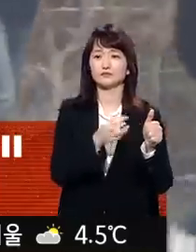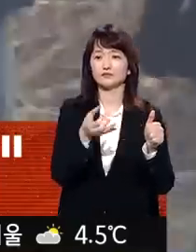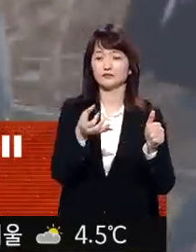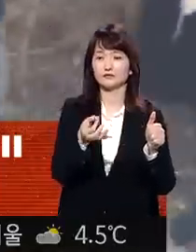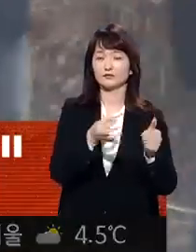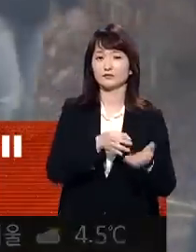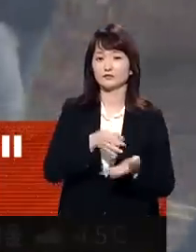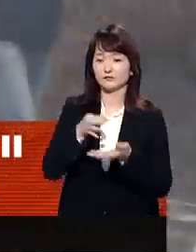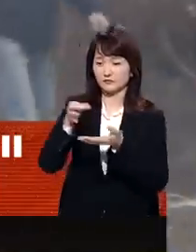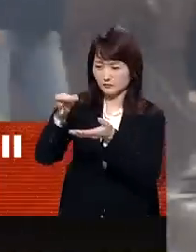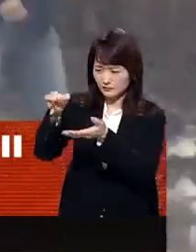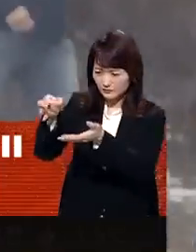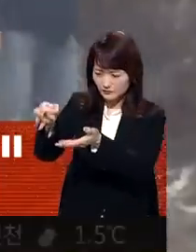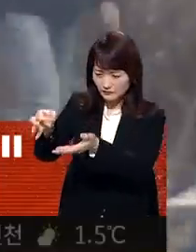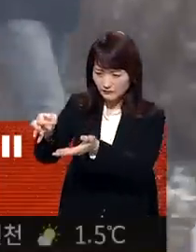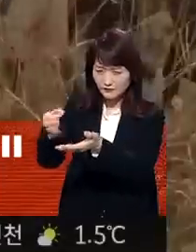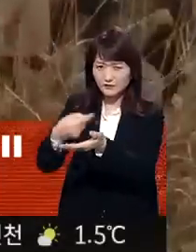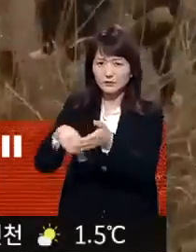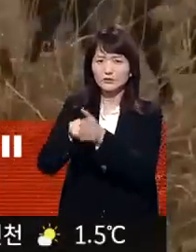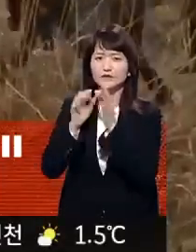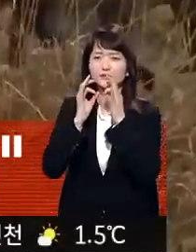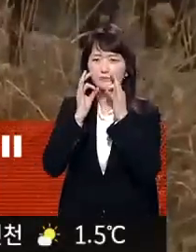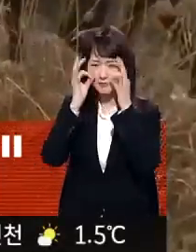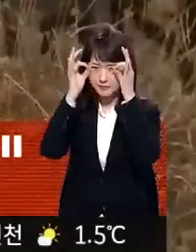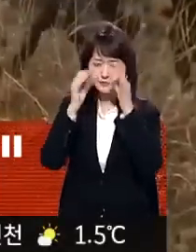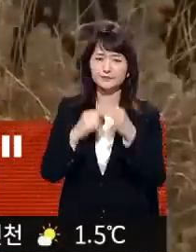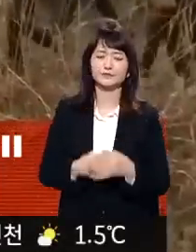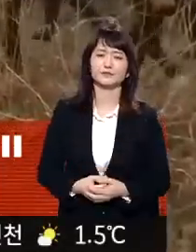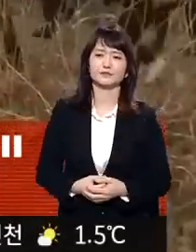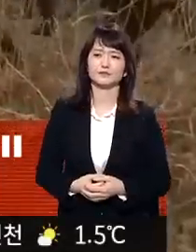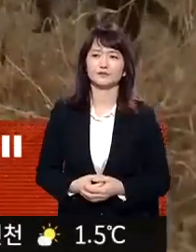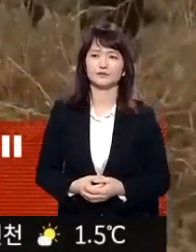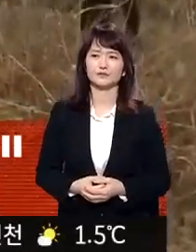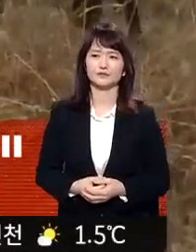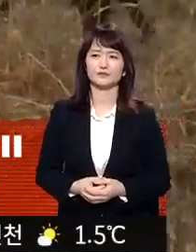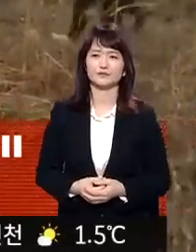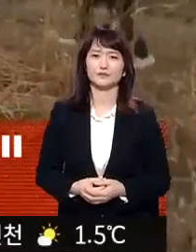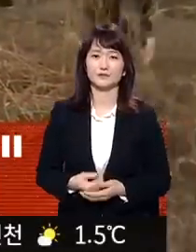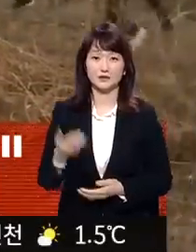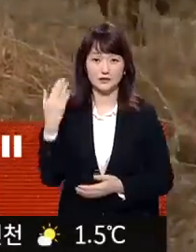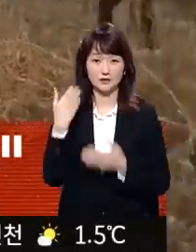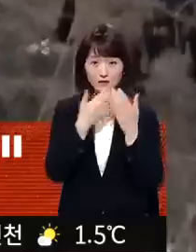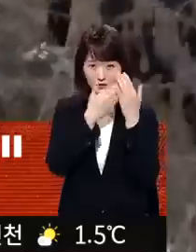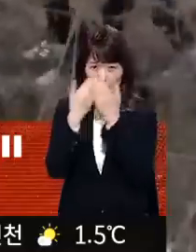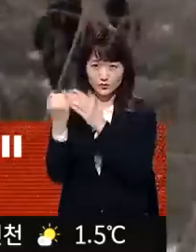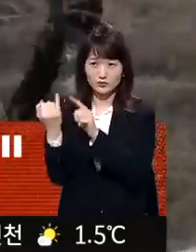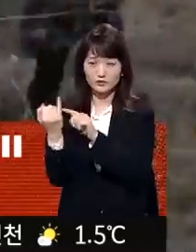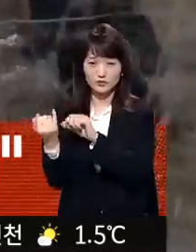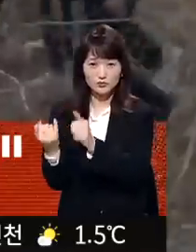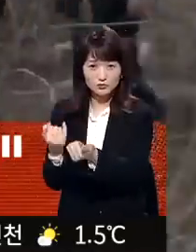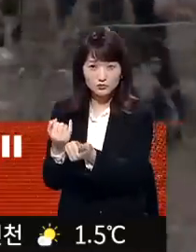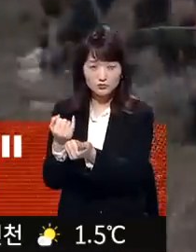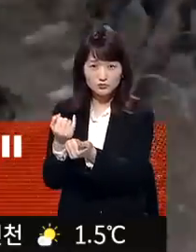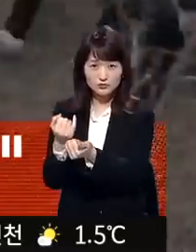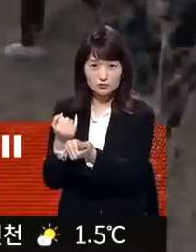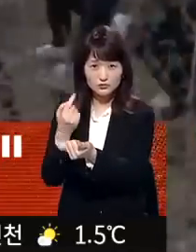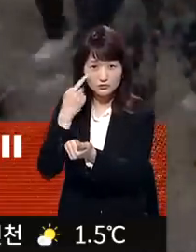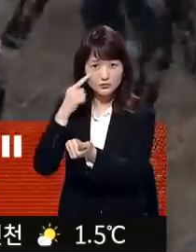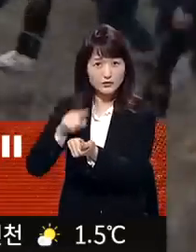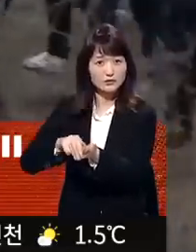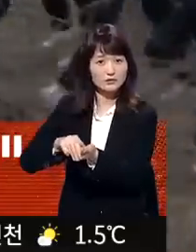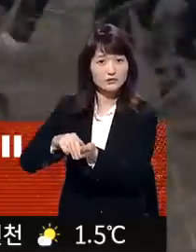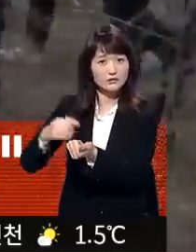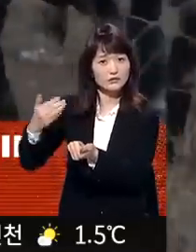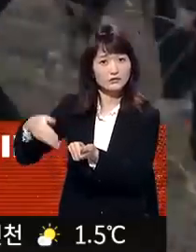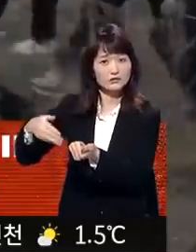지급을 하기 위해서 노력하고 있다고 밝혔습니다. 자, 아직까지도 전 동거녀의 시신은 발견되지 않고 있는데요. 들으신